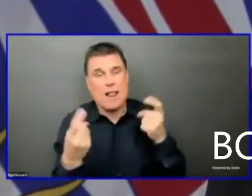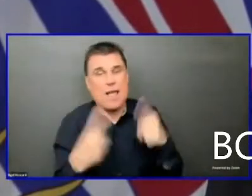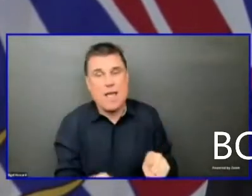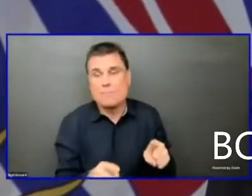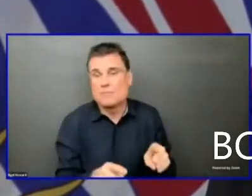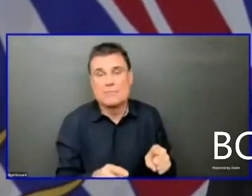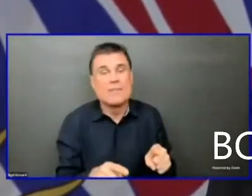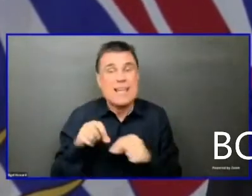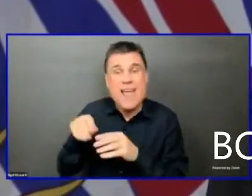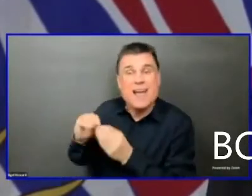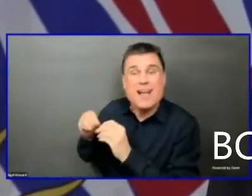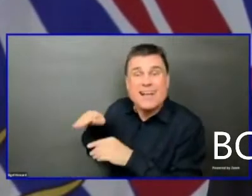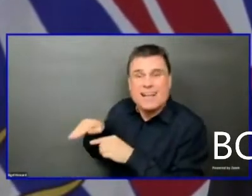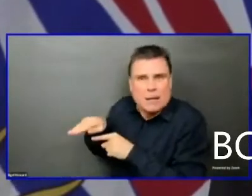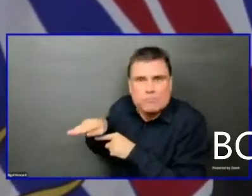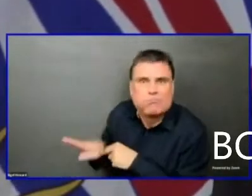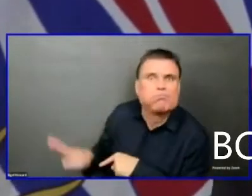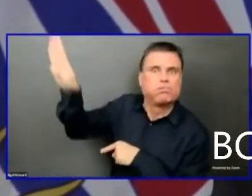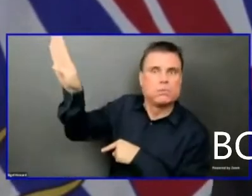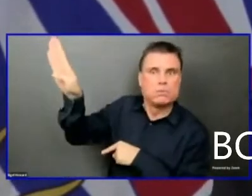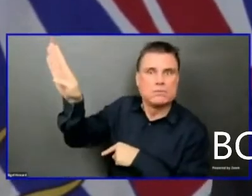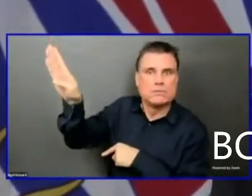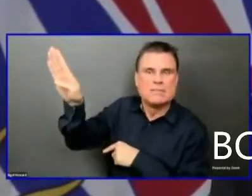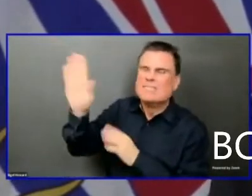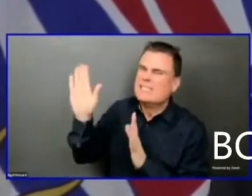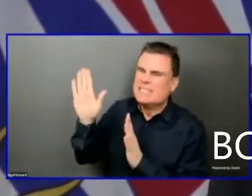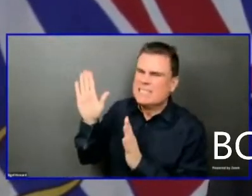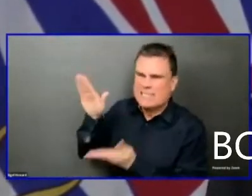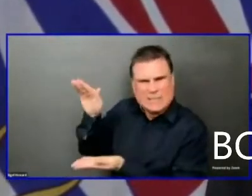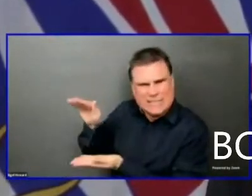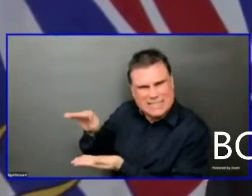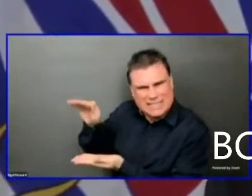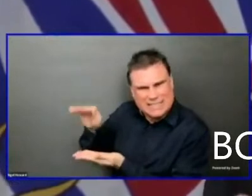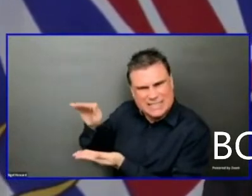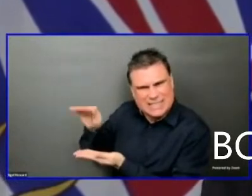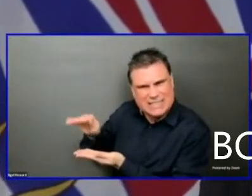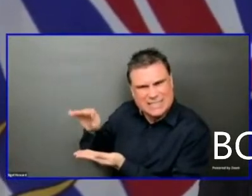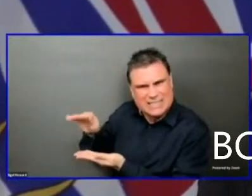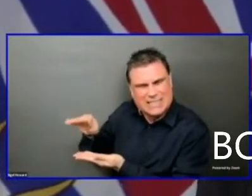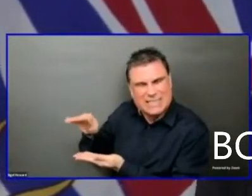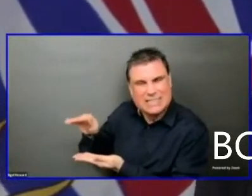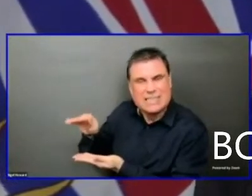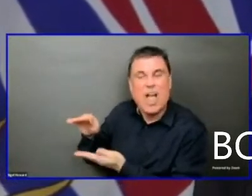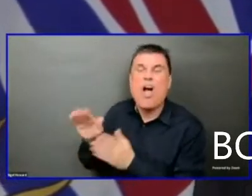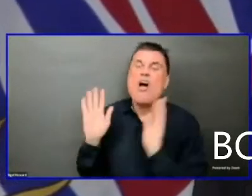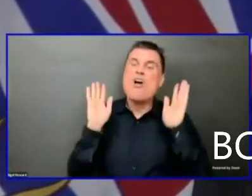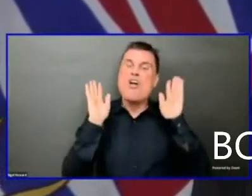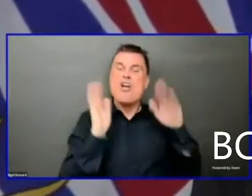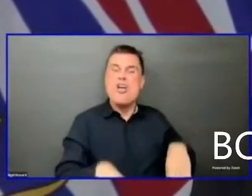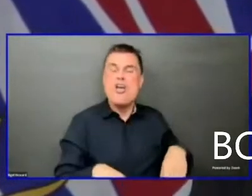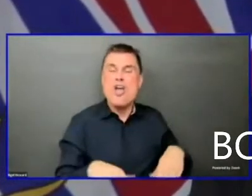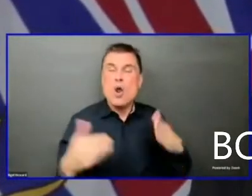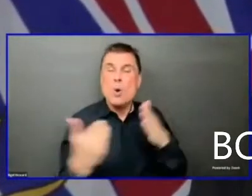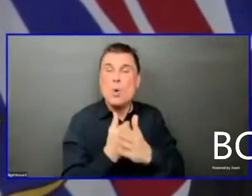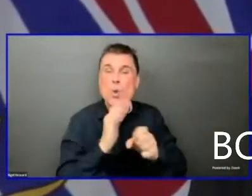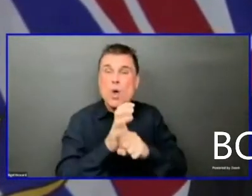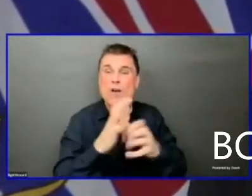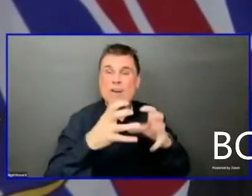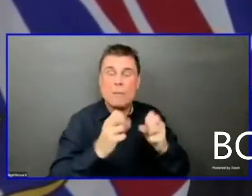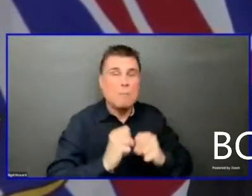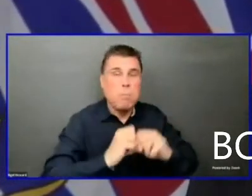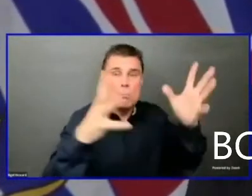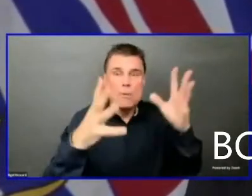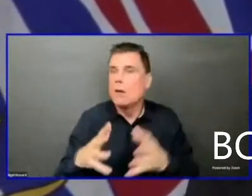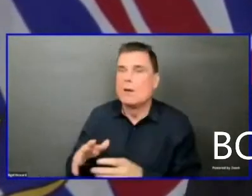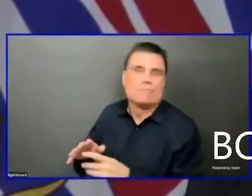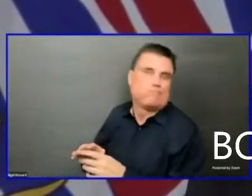and work, 一定就会传播出来 especially。with that increasing information we have about these more transmissible variants.